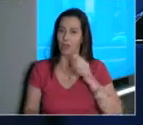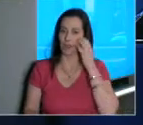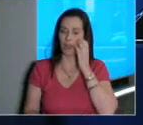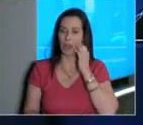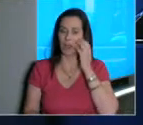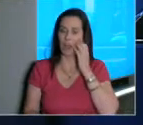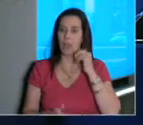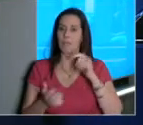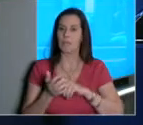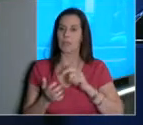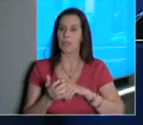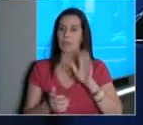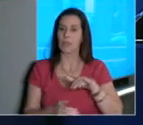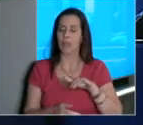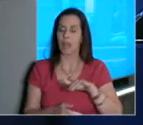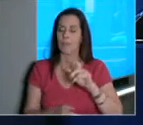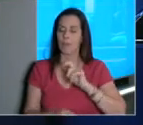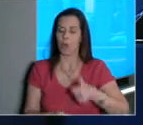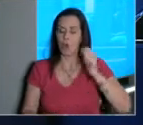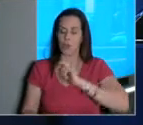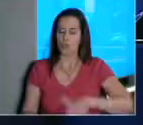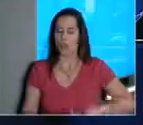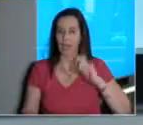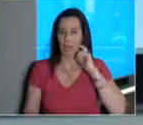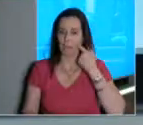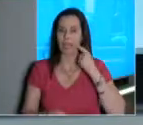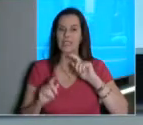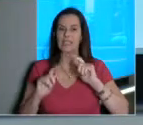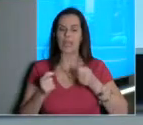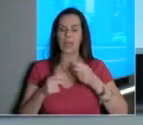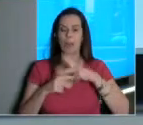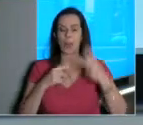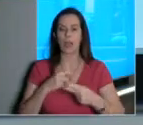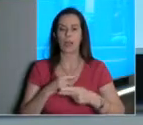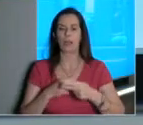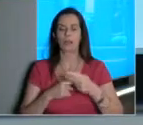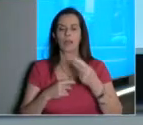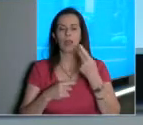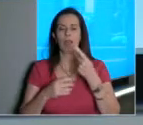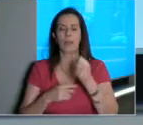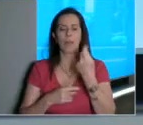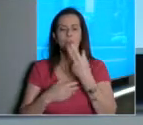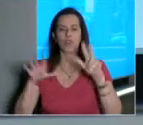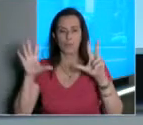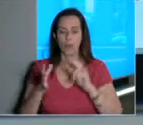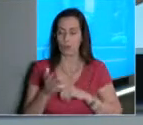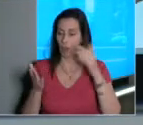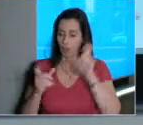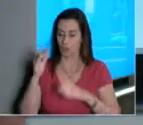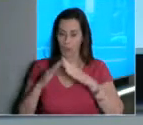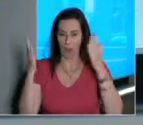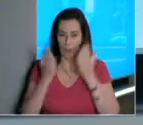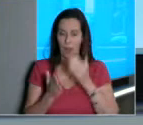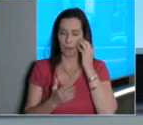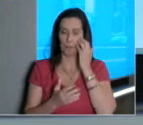הכהן סגר את התמ"א 38 ברמת גן, וזה קורה בכל הארץ. אבל אומרים תושבי אילת,